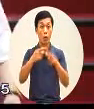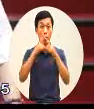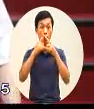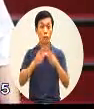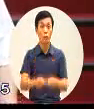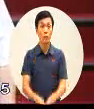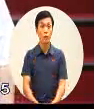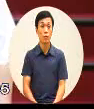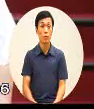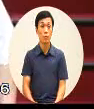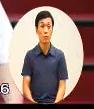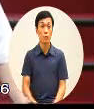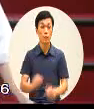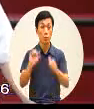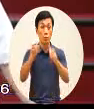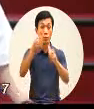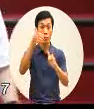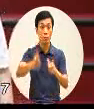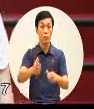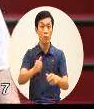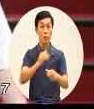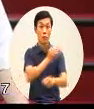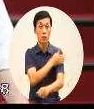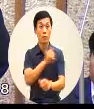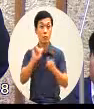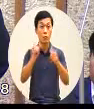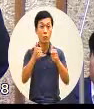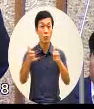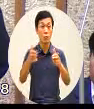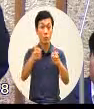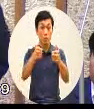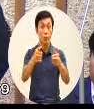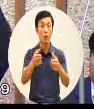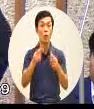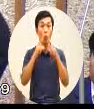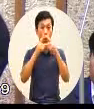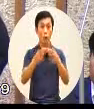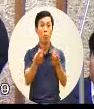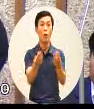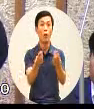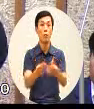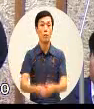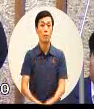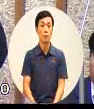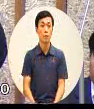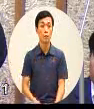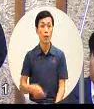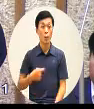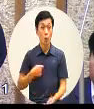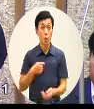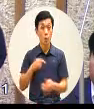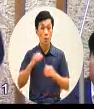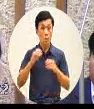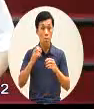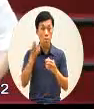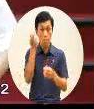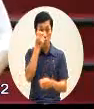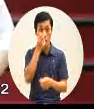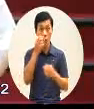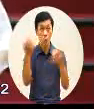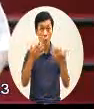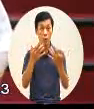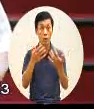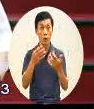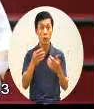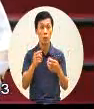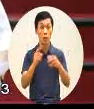说你们，谢谢议长哈，谢谢陈议员，没有 啊、哦，所以讲我探讨的问题哈，也真中